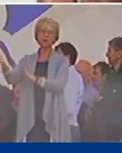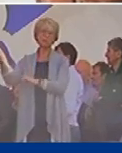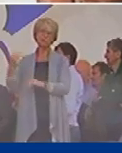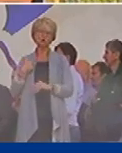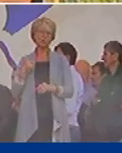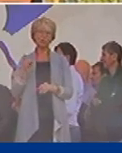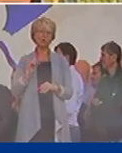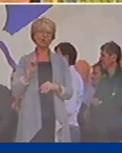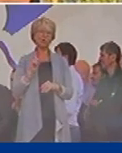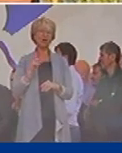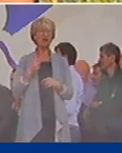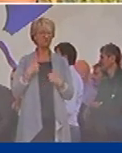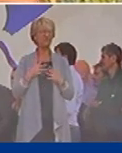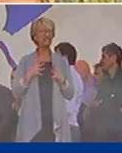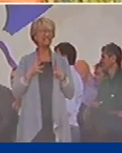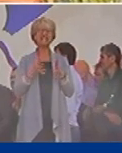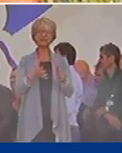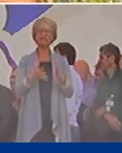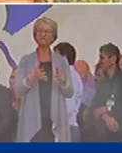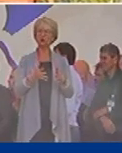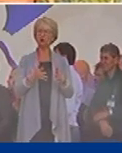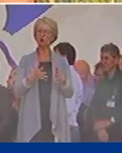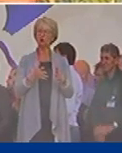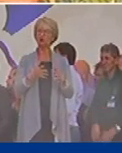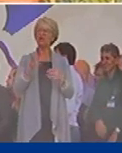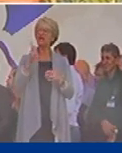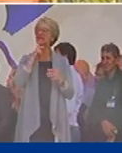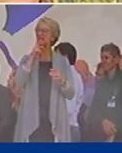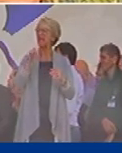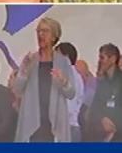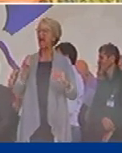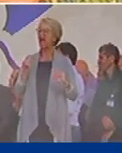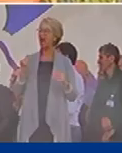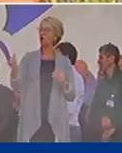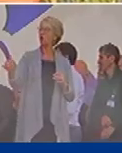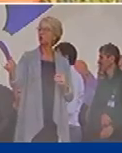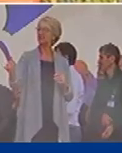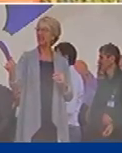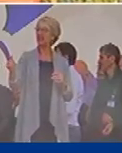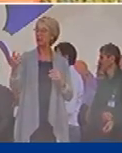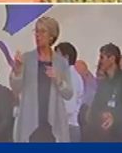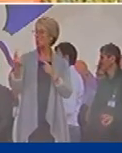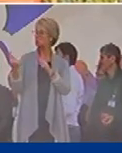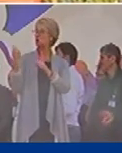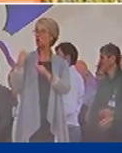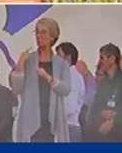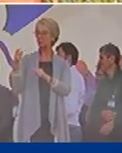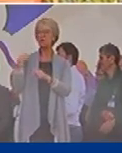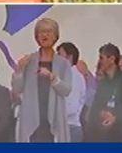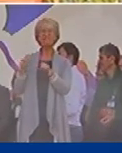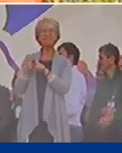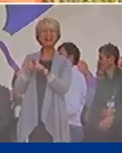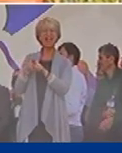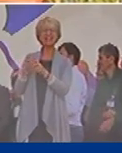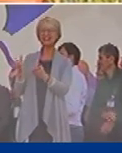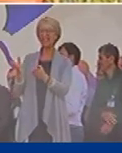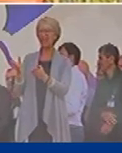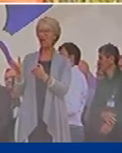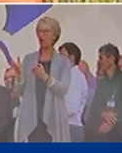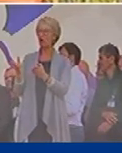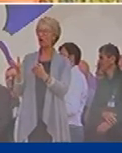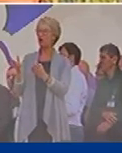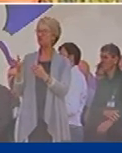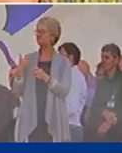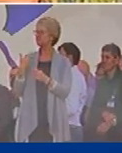anzi mi fanno schifo quelli che accoltellano quello che un giorno prima era il suo fratello. Mi fanno